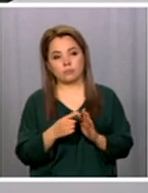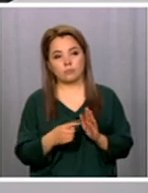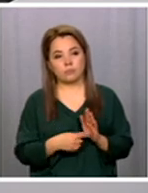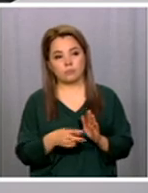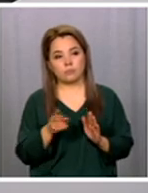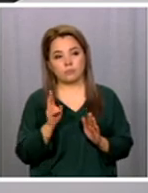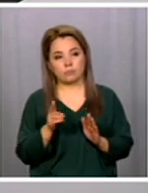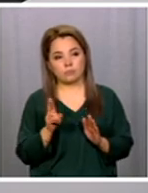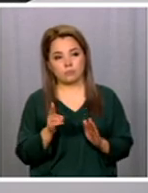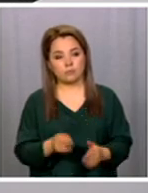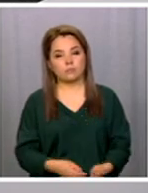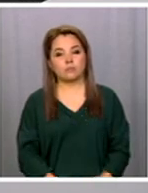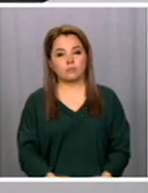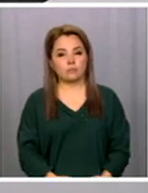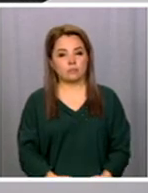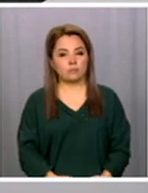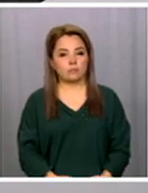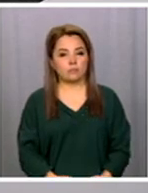k.